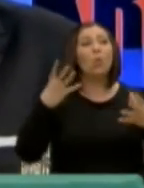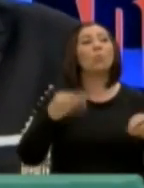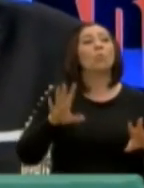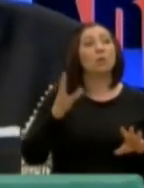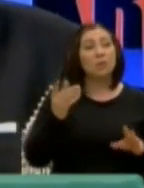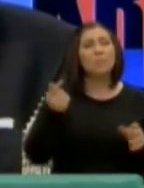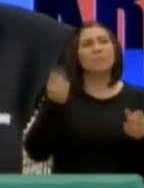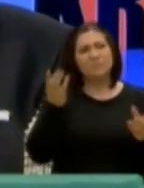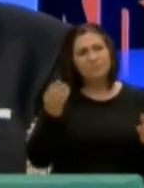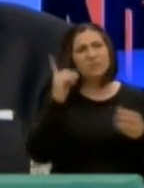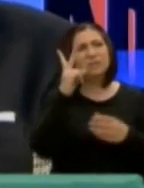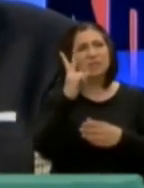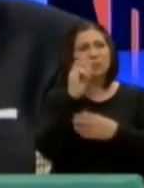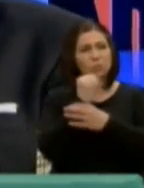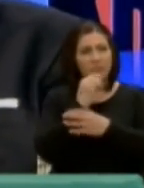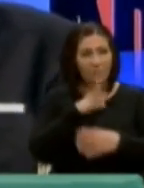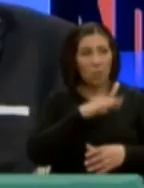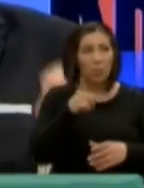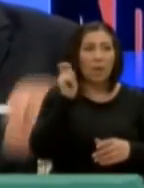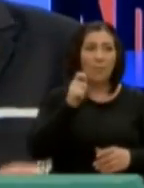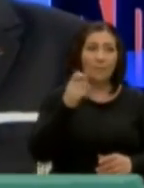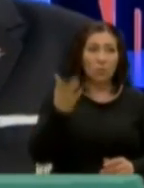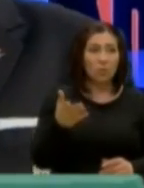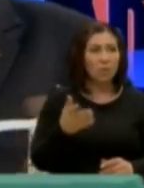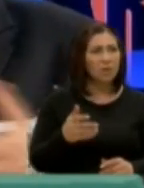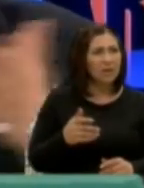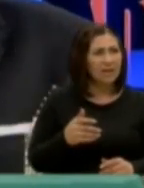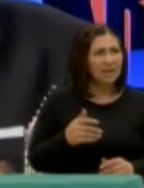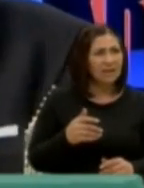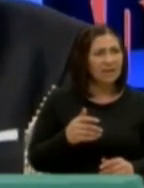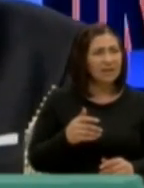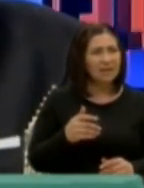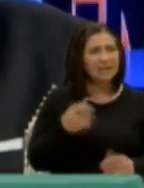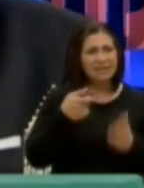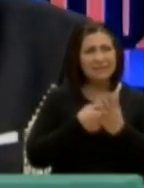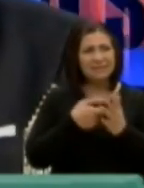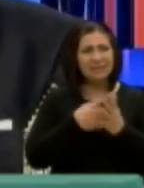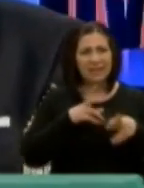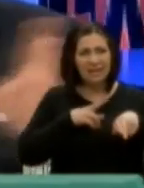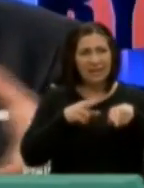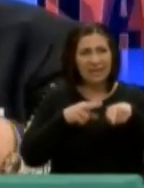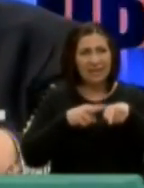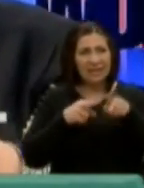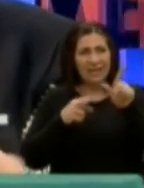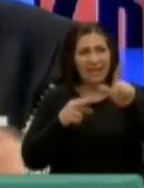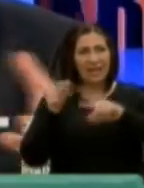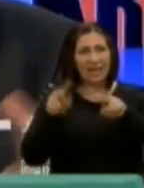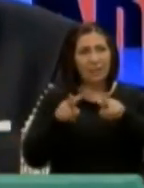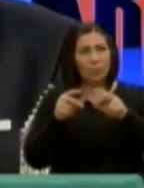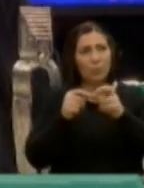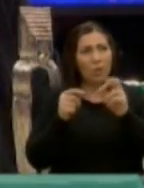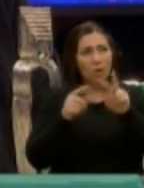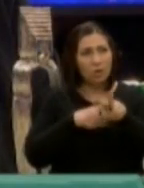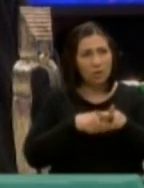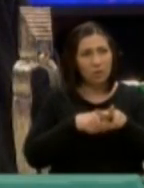ve Sugar Mehmet 2 ustam var. Onlar yapabiliyor sadece. Kim bunu, adamın ismi ne? İşte bir isimleri var. Clean Boy diyoruz. Yani hepsinin lakabı var. Bizde Clean sonra,